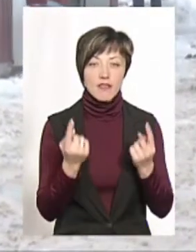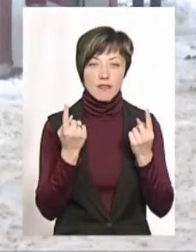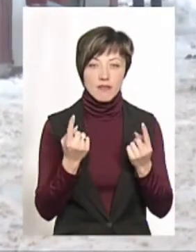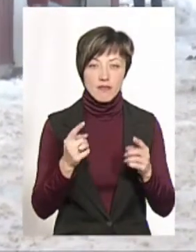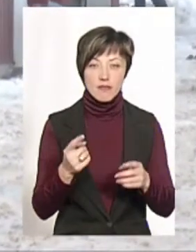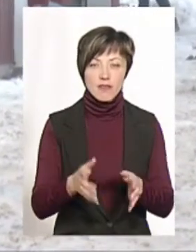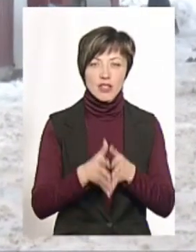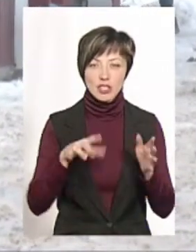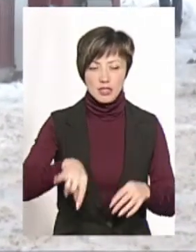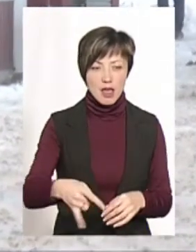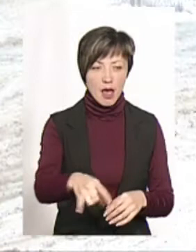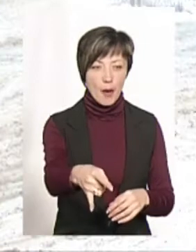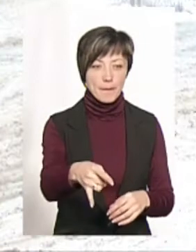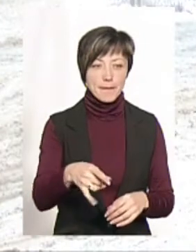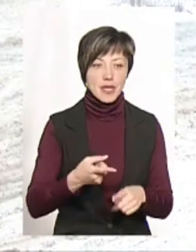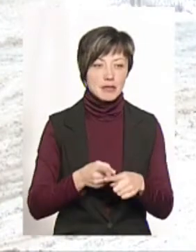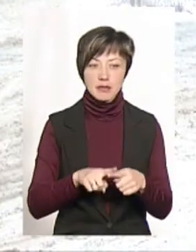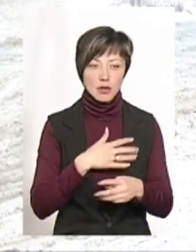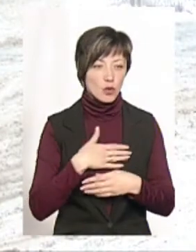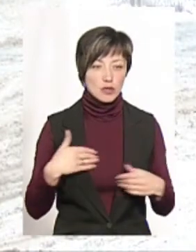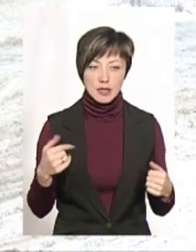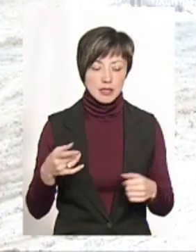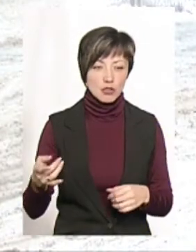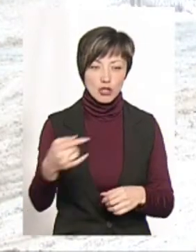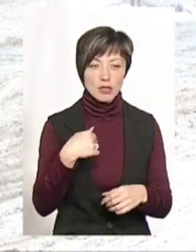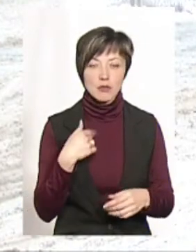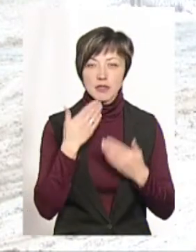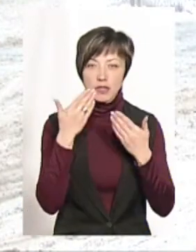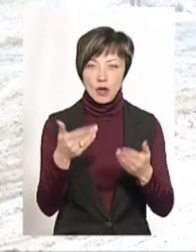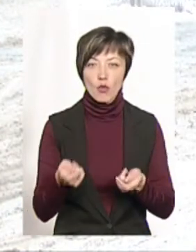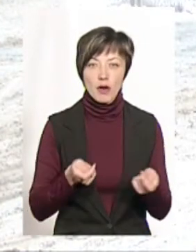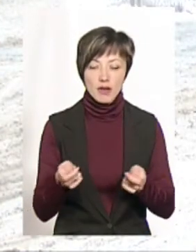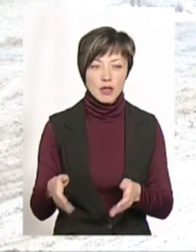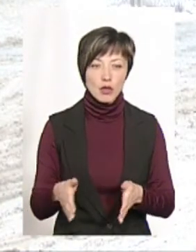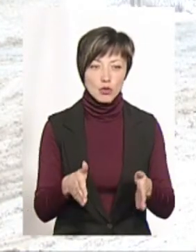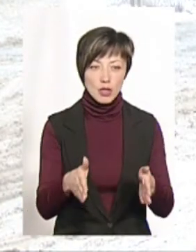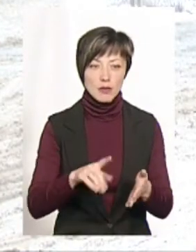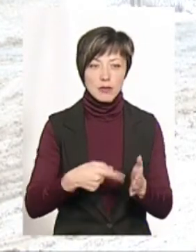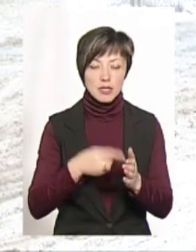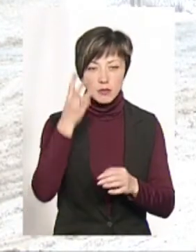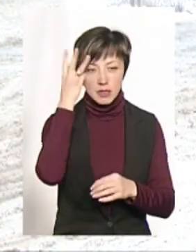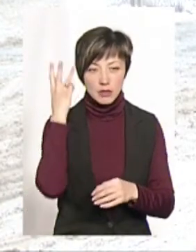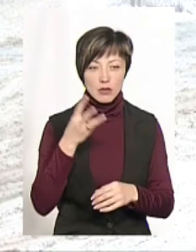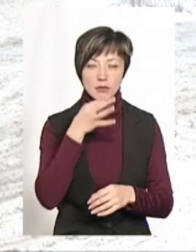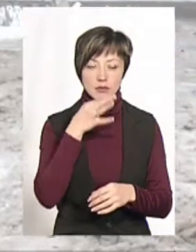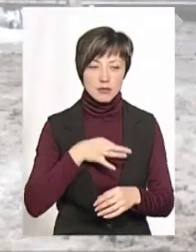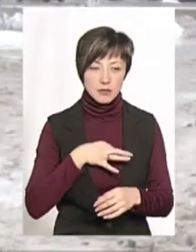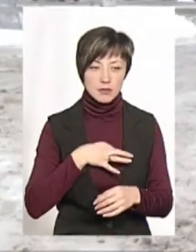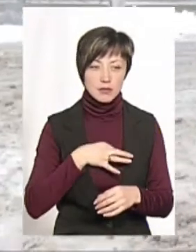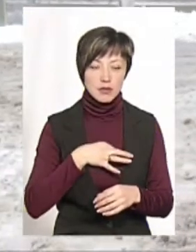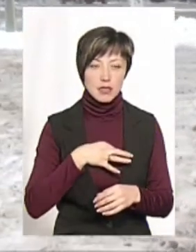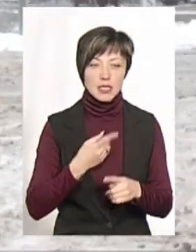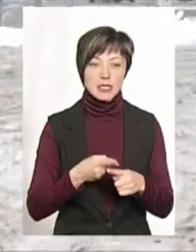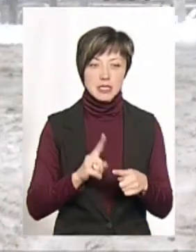водії маршруток відмовляються туди заїжджати. Ми зверталися неодноразово до управління доріг міста Хмельницького. Вони кажуть, що